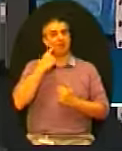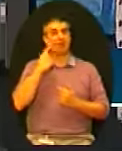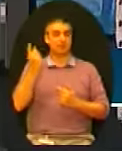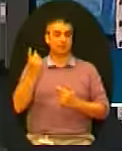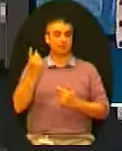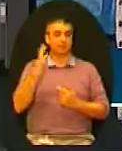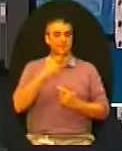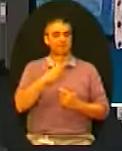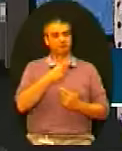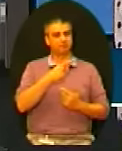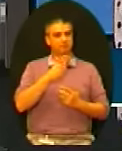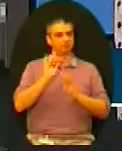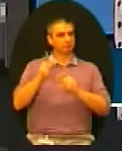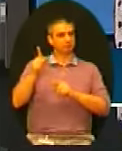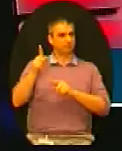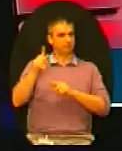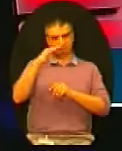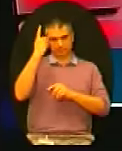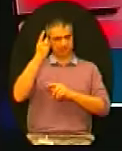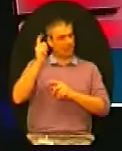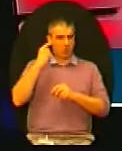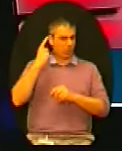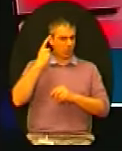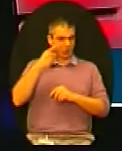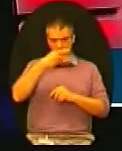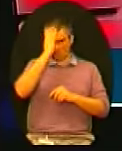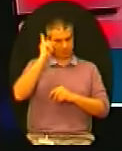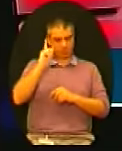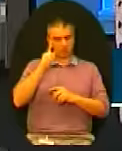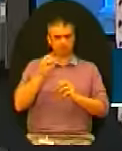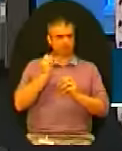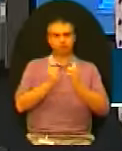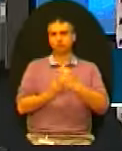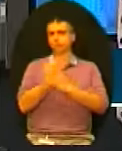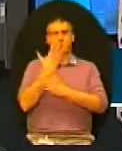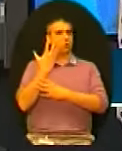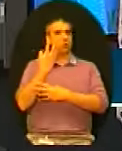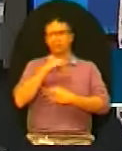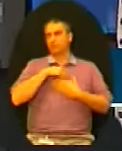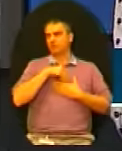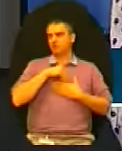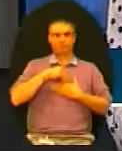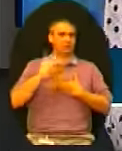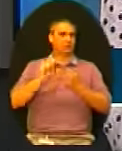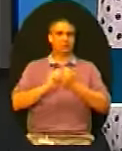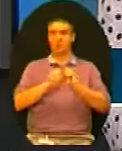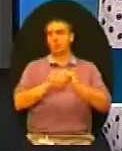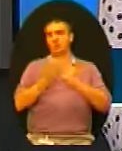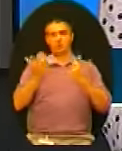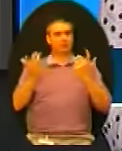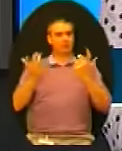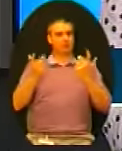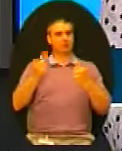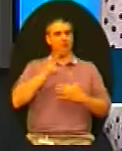המועדים והרצידיביסטים, אולמרט לא צריך ללכת לשיקום נפשי